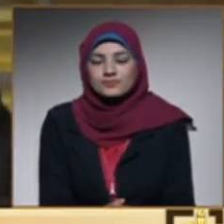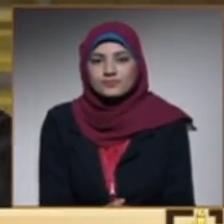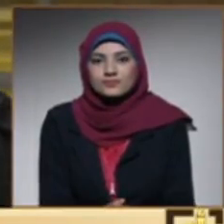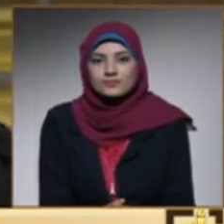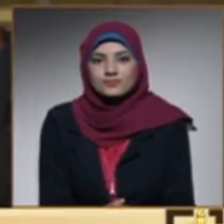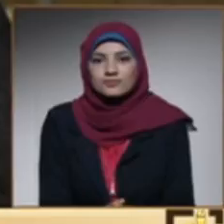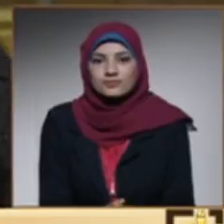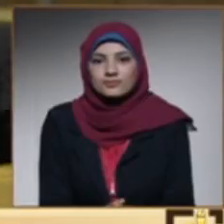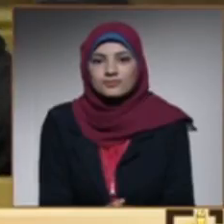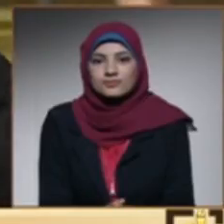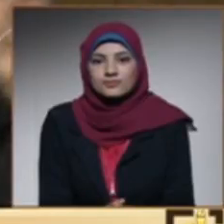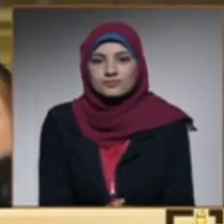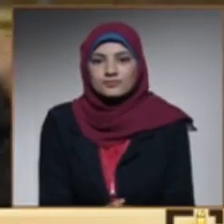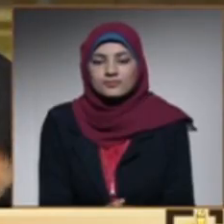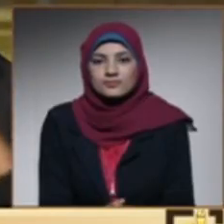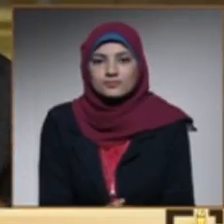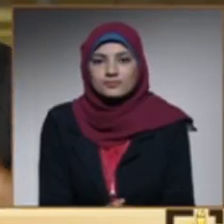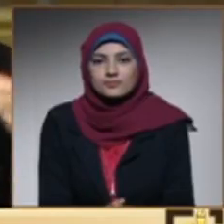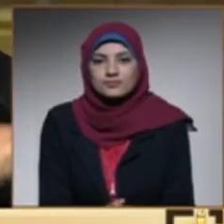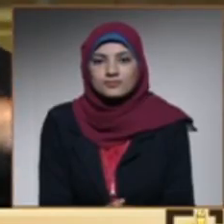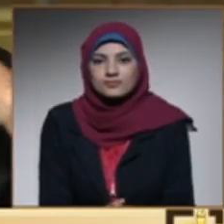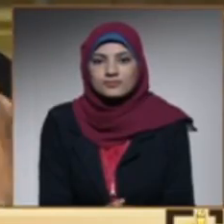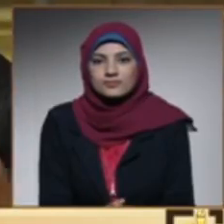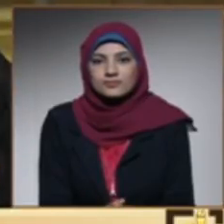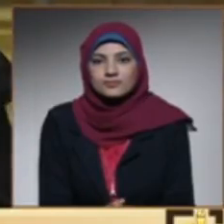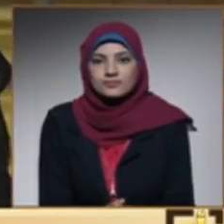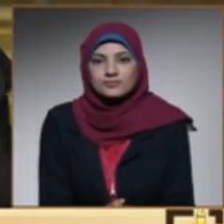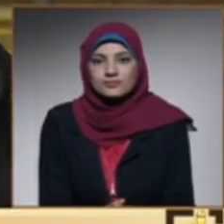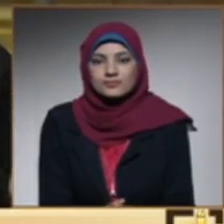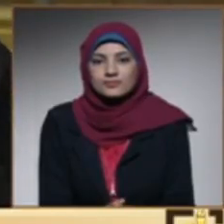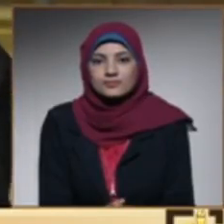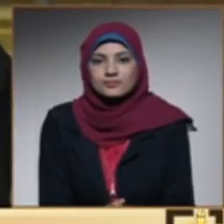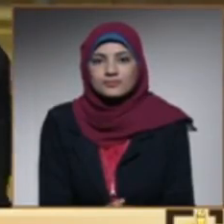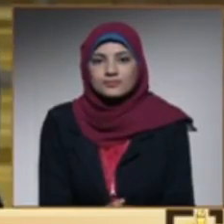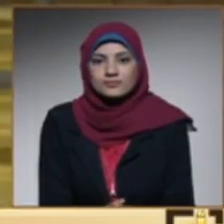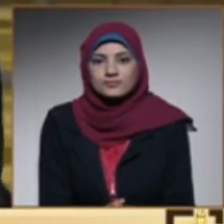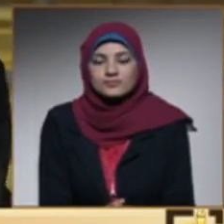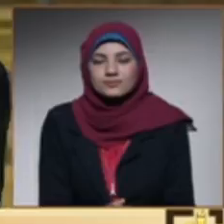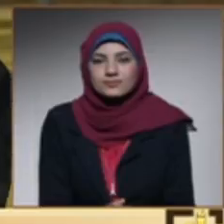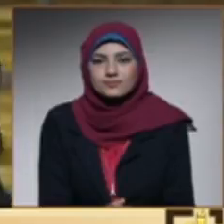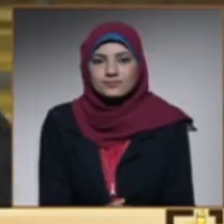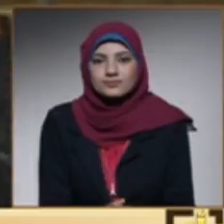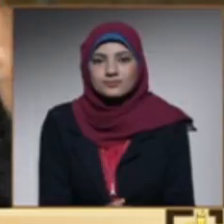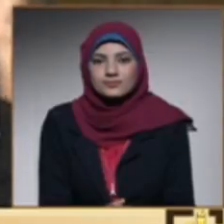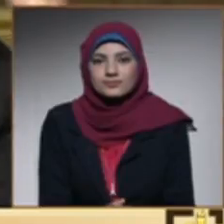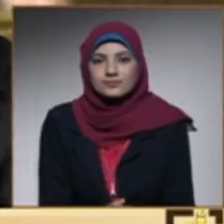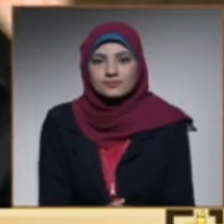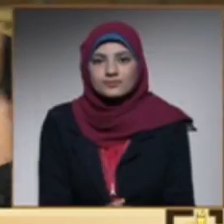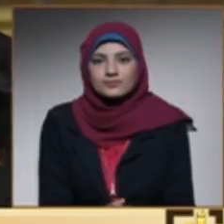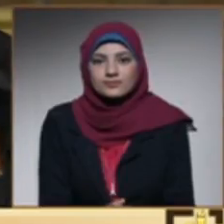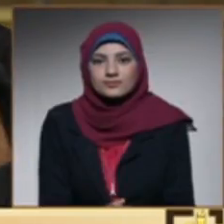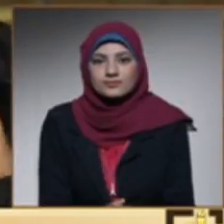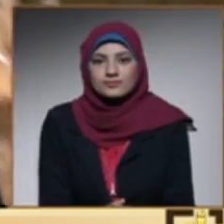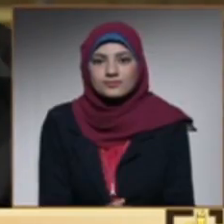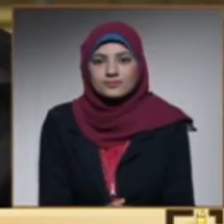اعاقات طبعا حركيه كتيره جدا، بس صم ما فيش. رحت اماكن كتيره جدا، ما فيش مكان. انا نفسي، انا واحد